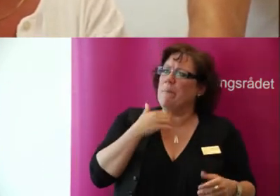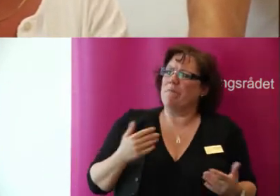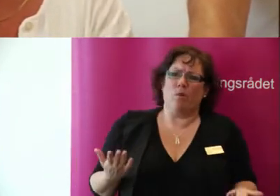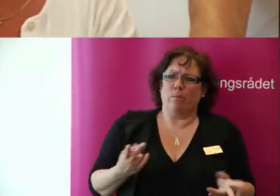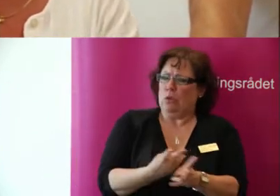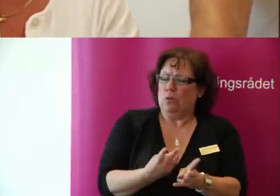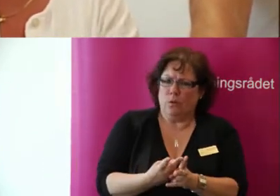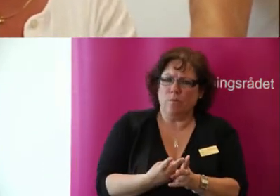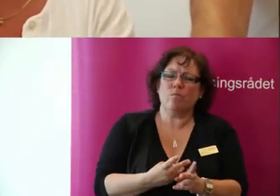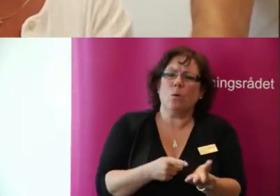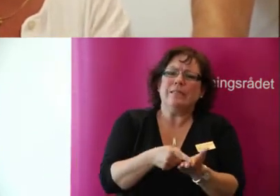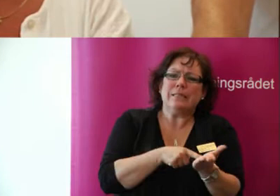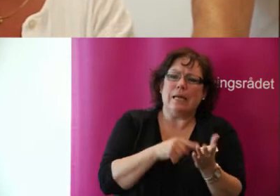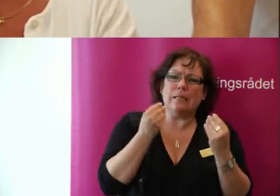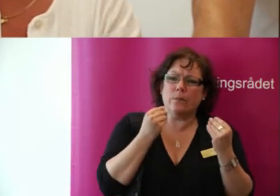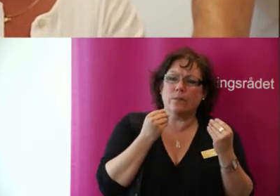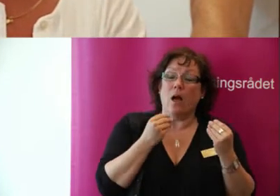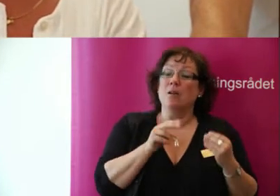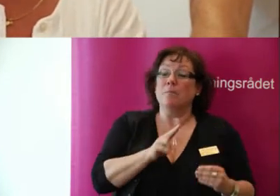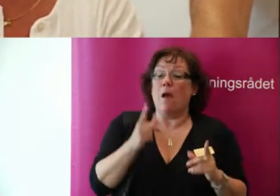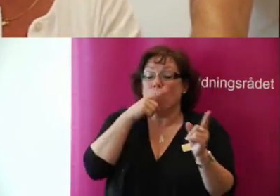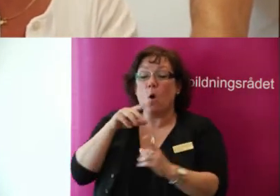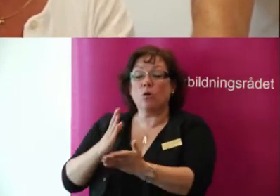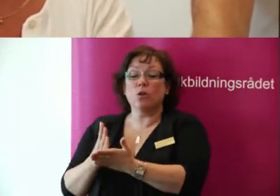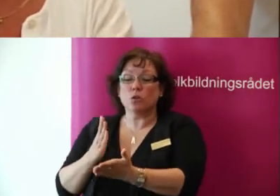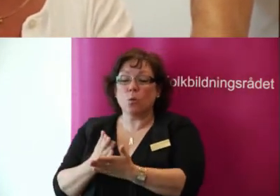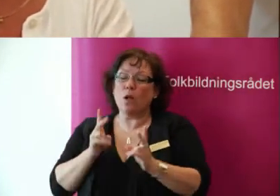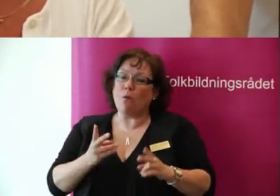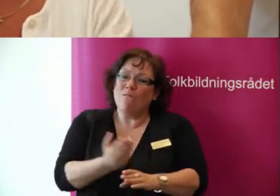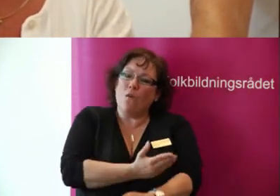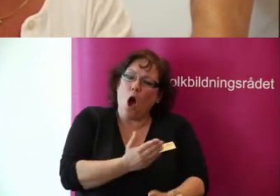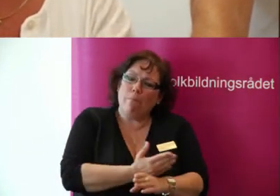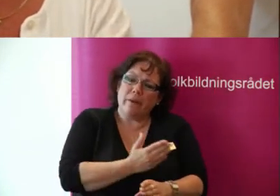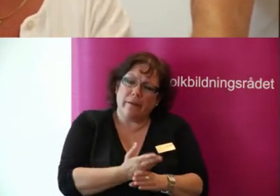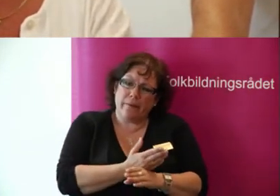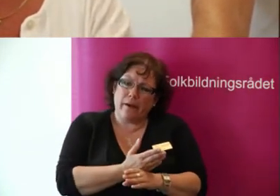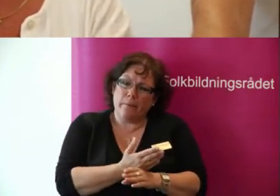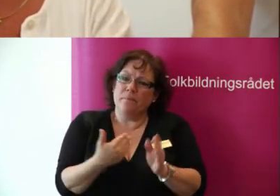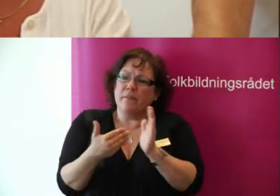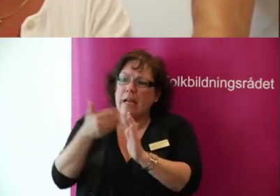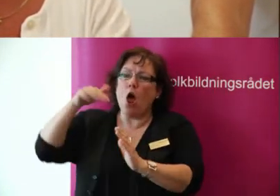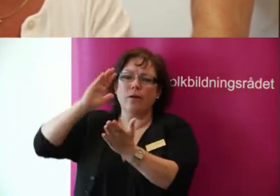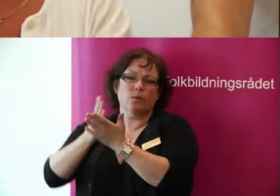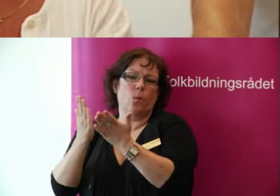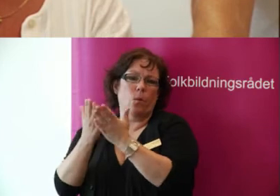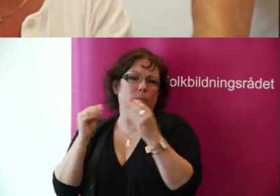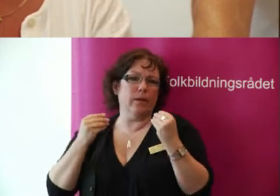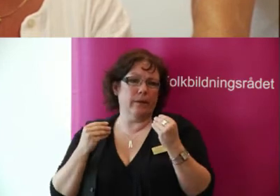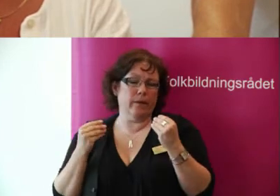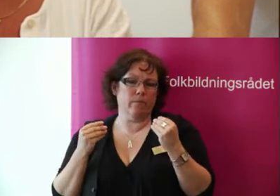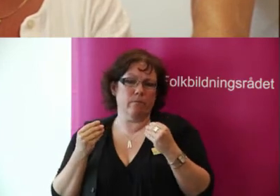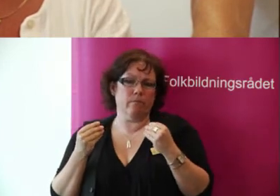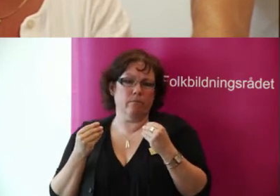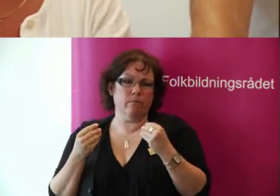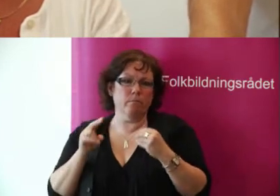Det är ju att folkhögskolan är ju väldigt mycket också en förberedelse för högskoleutbildningar. Det finns faktiskt